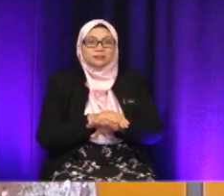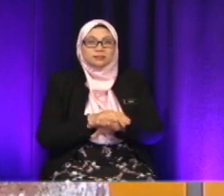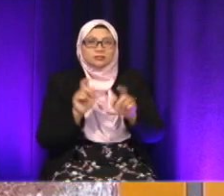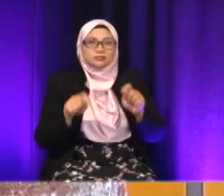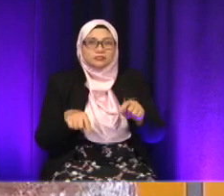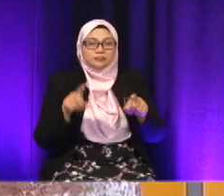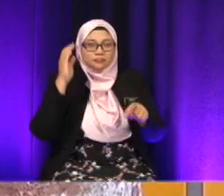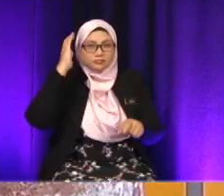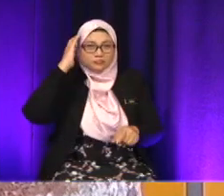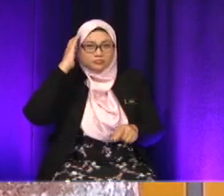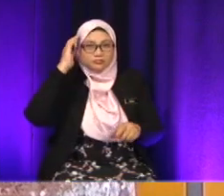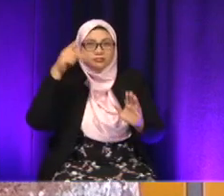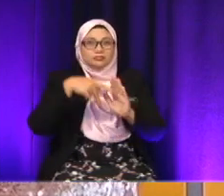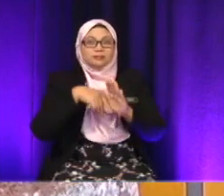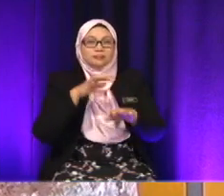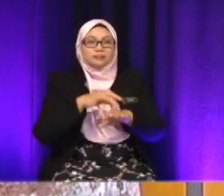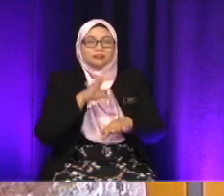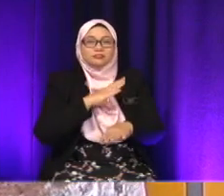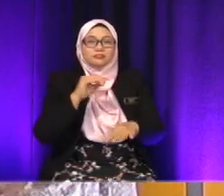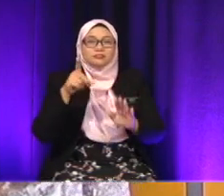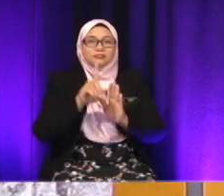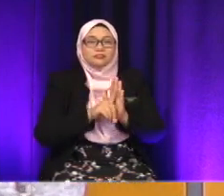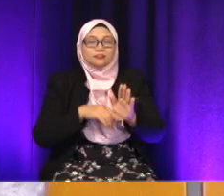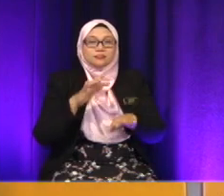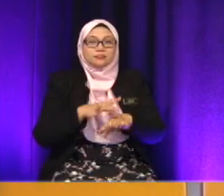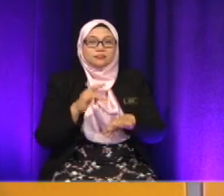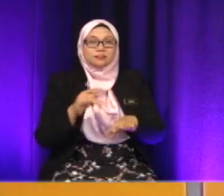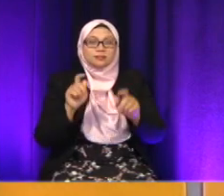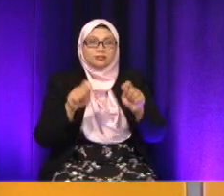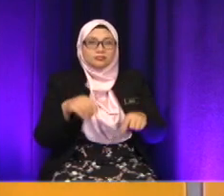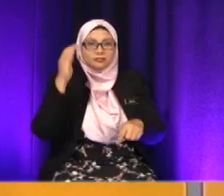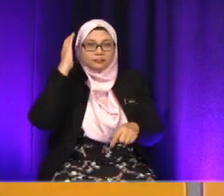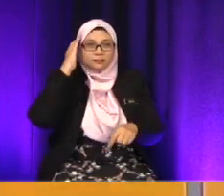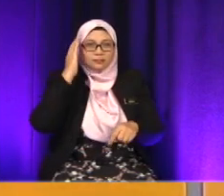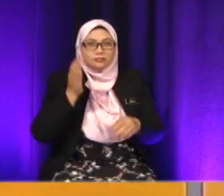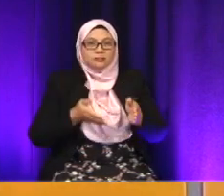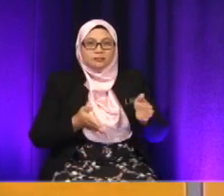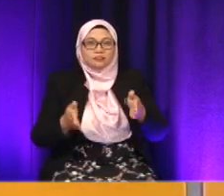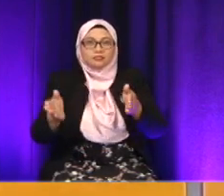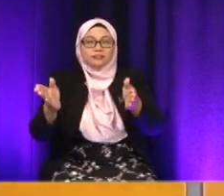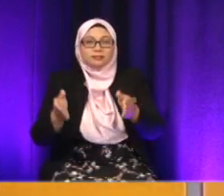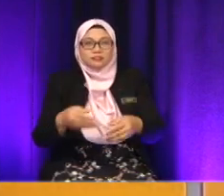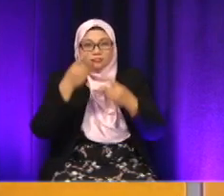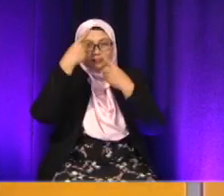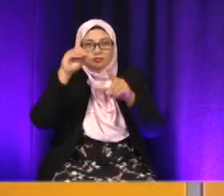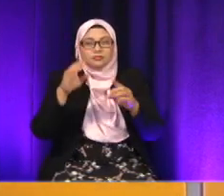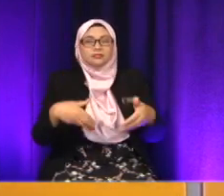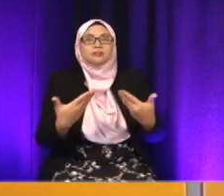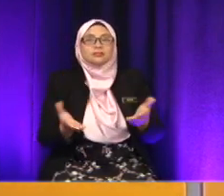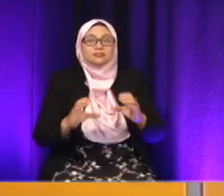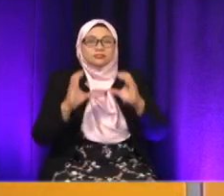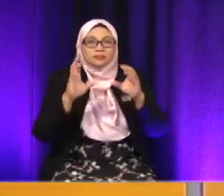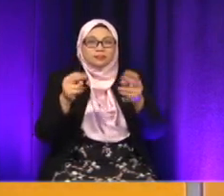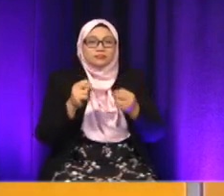sebab murid kami tahu dia punya data flu ataupun aliran data Oke aliran data macam mana cara